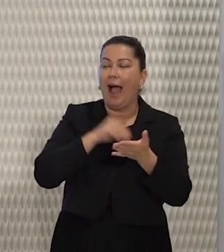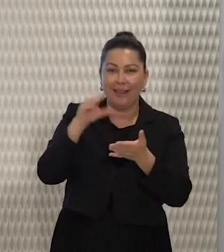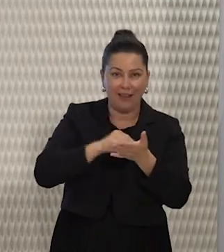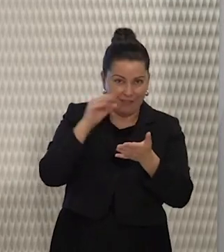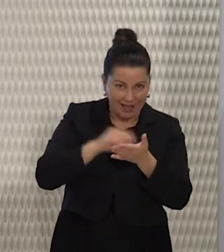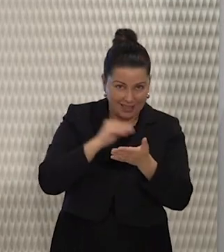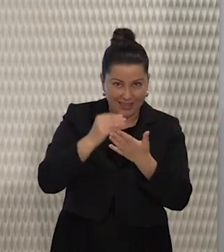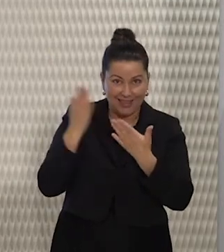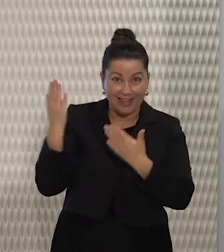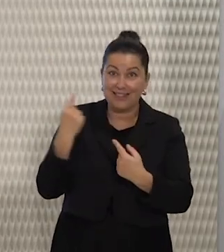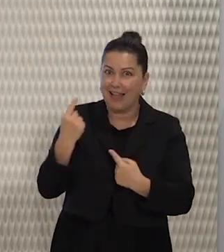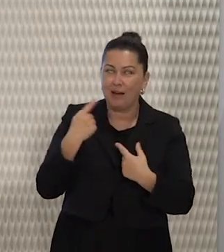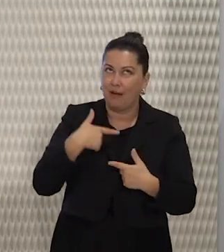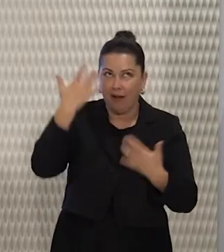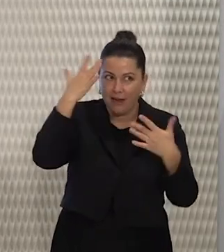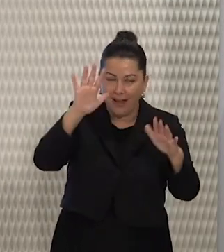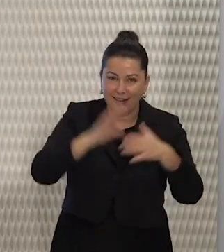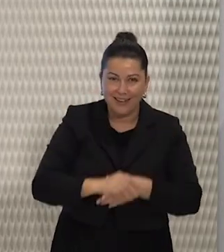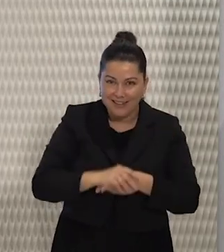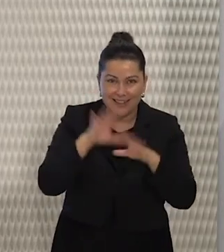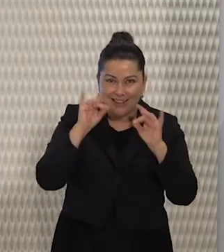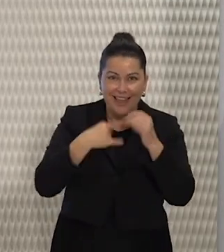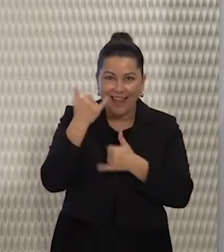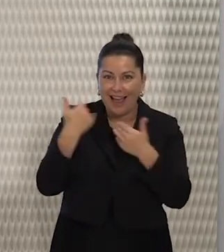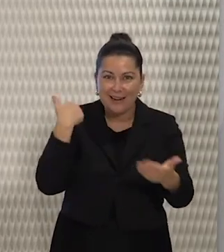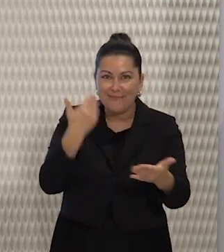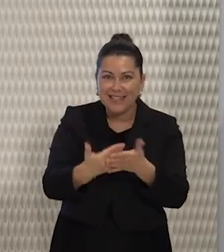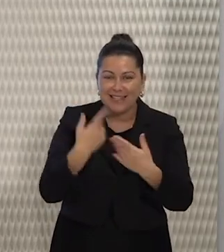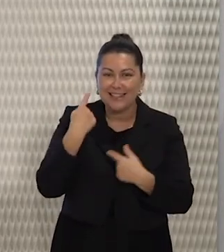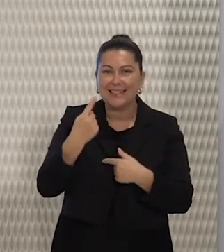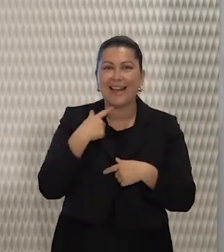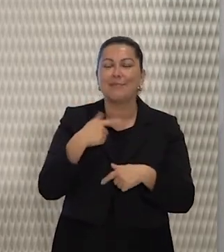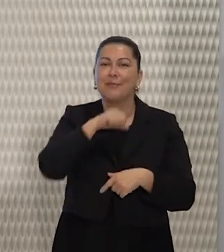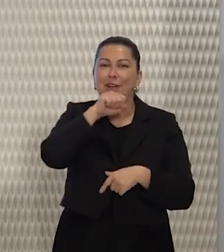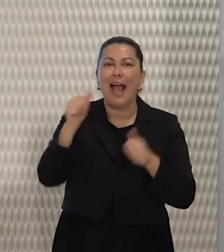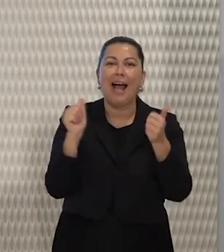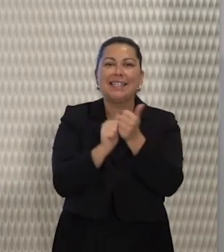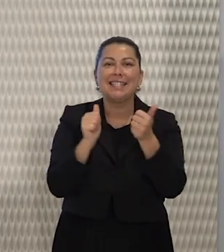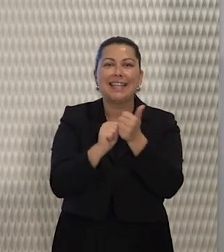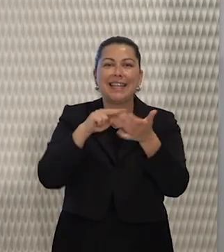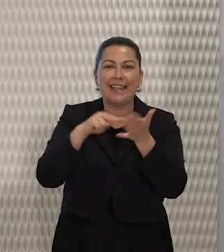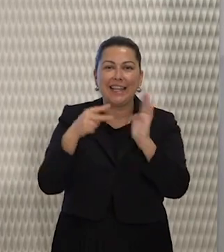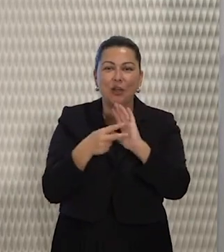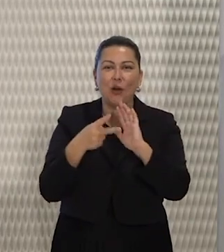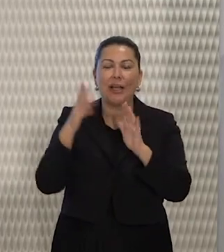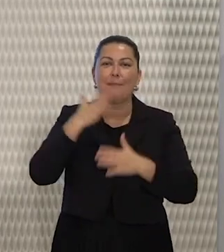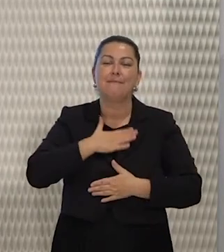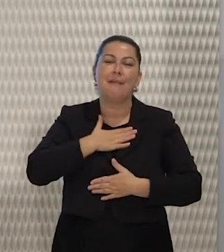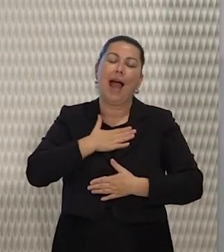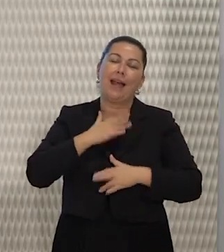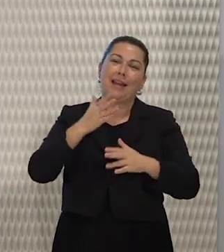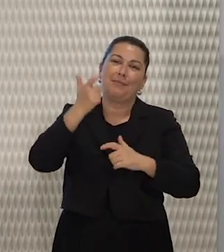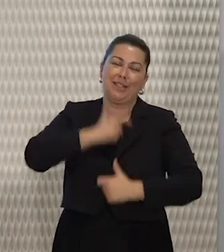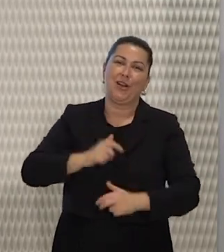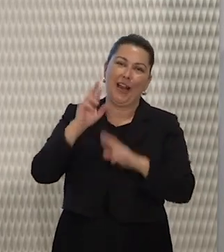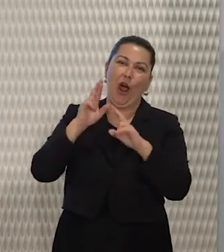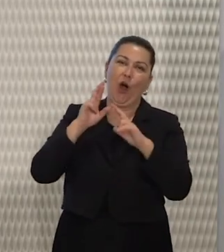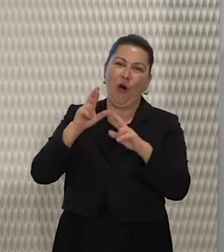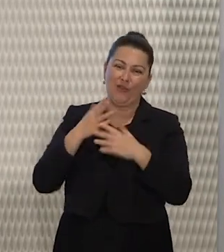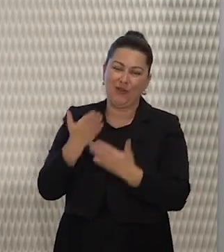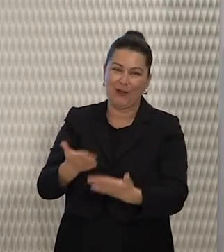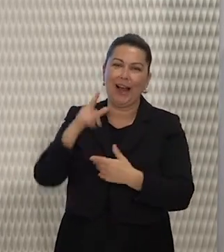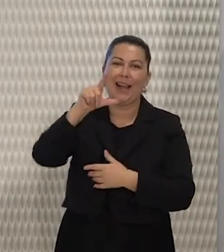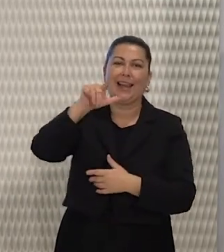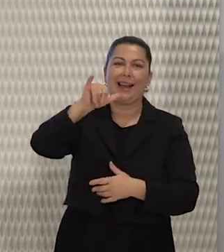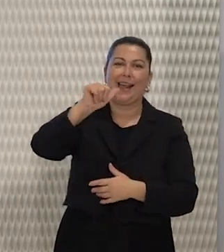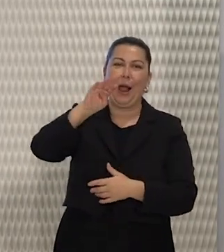seit, ich weiß nicht, 10 Jahren von assistierender Technologie vorzustellen. Er ist mein persönlicher Hoffnungsträger, der